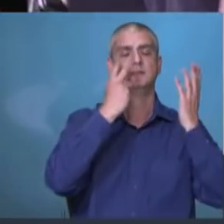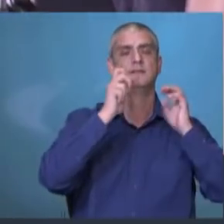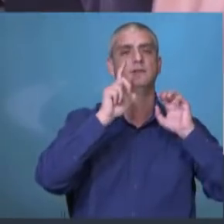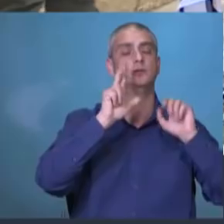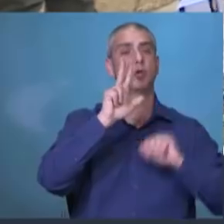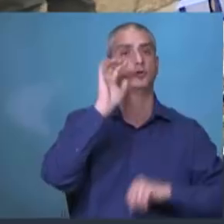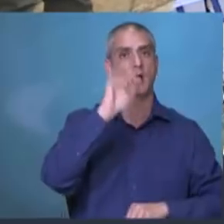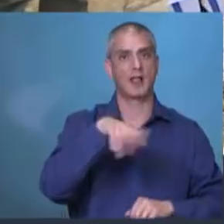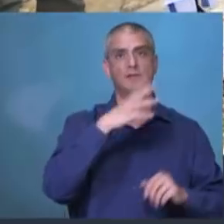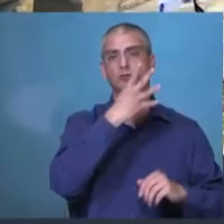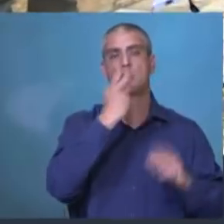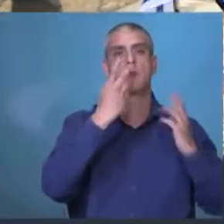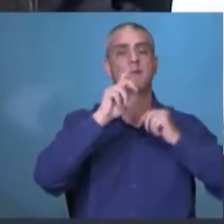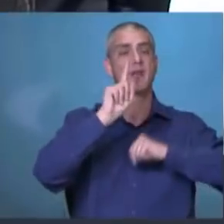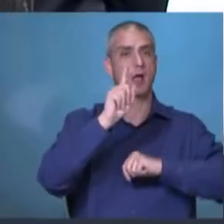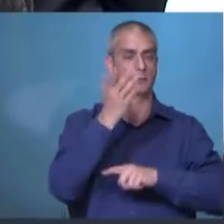23,741 נופלים במערכות ישראל